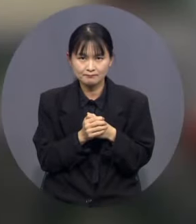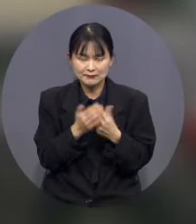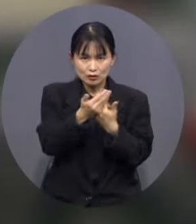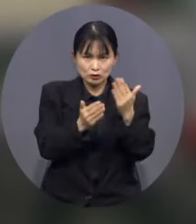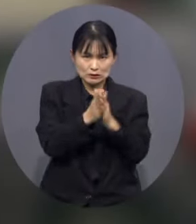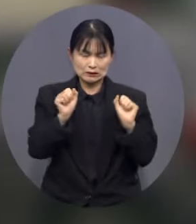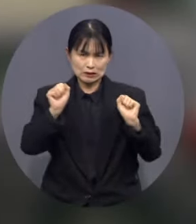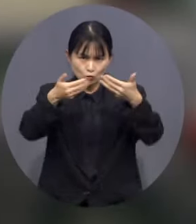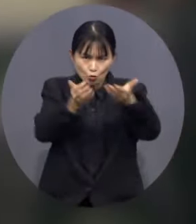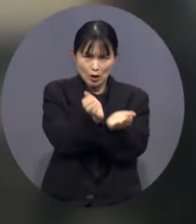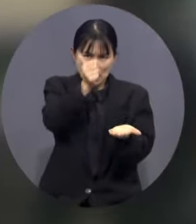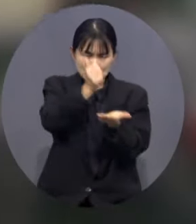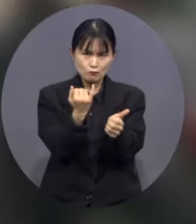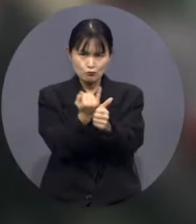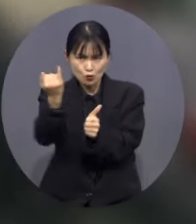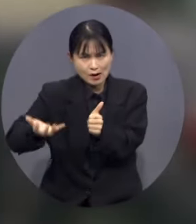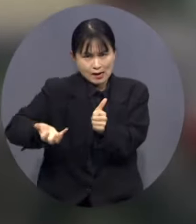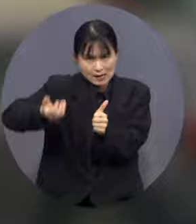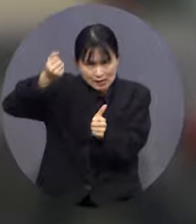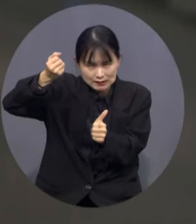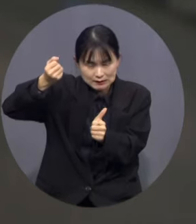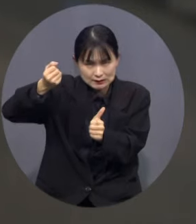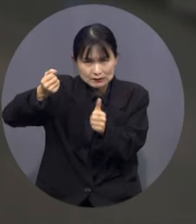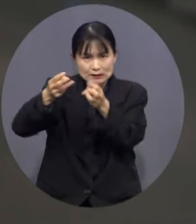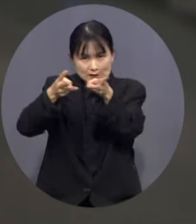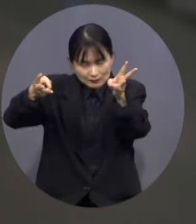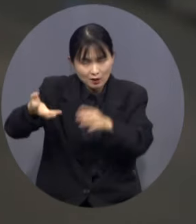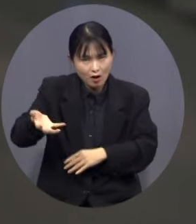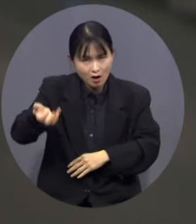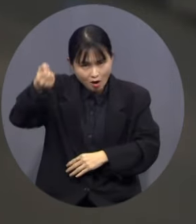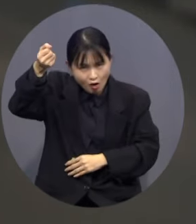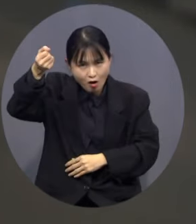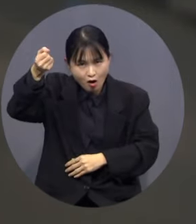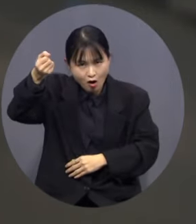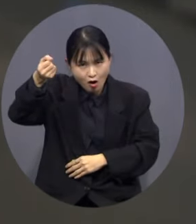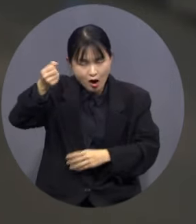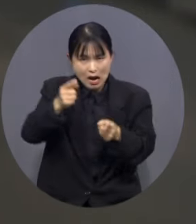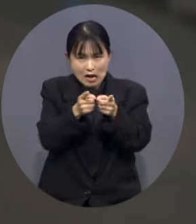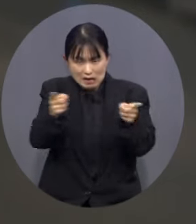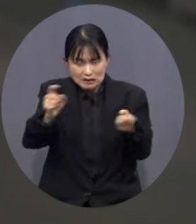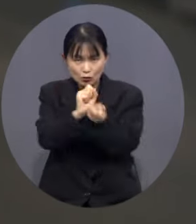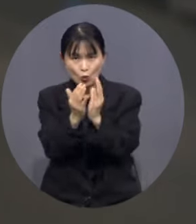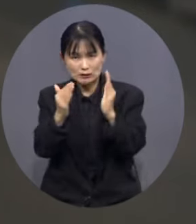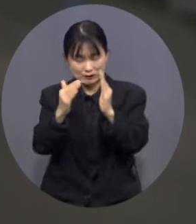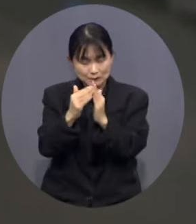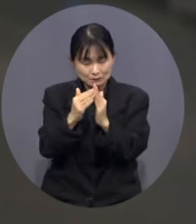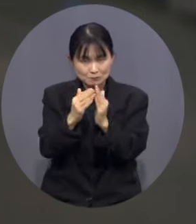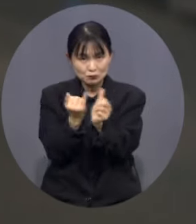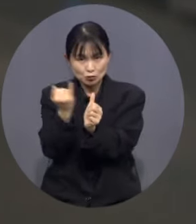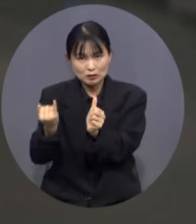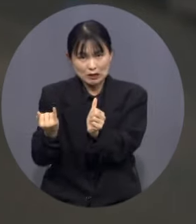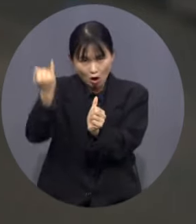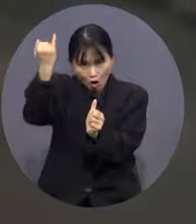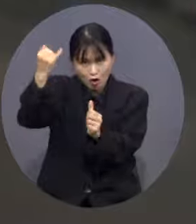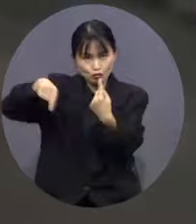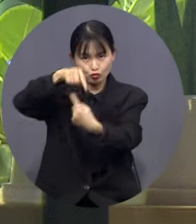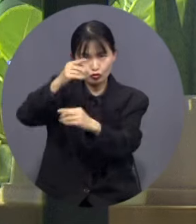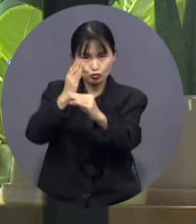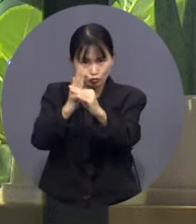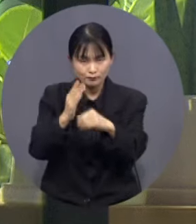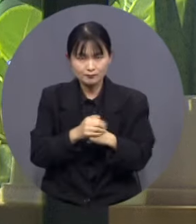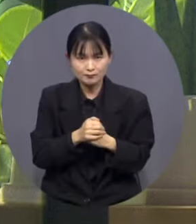제주시 체육회장 배우자가 소유한 4층짜리 건물. 1층 꽃집은 배우자의 언니이자 회장의 처형이 운영하고